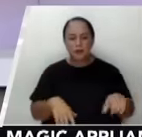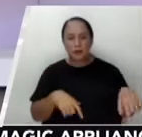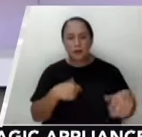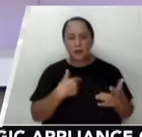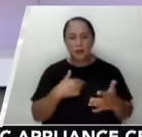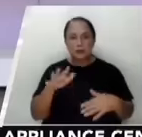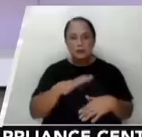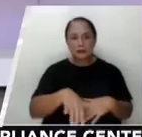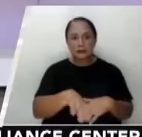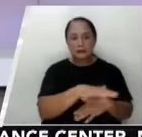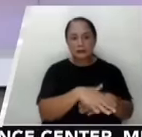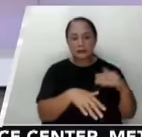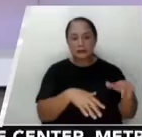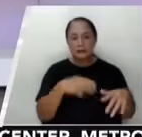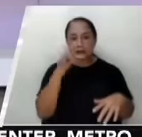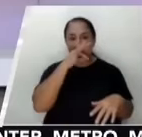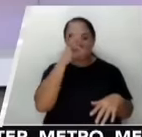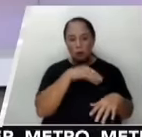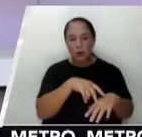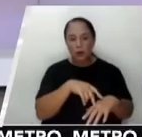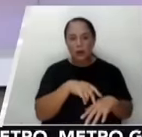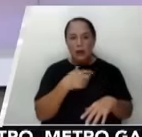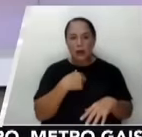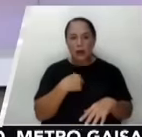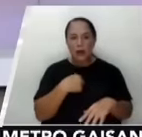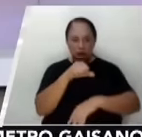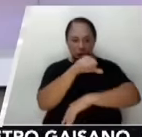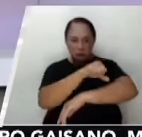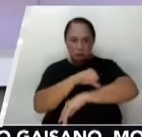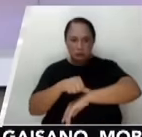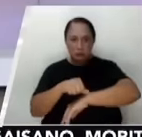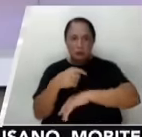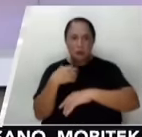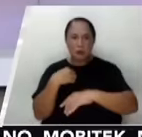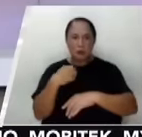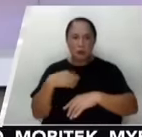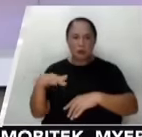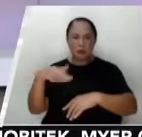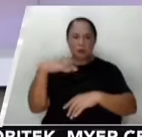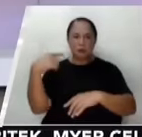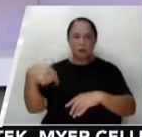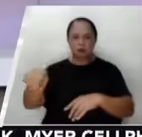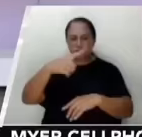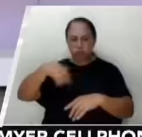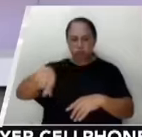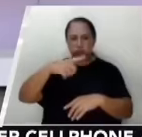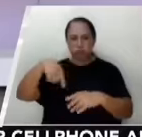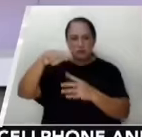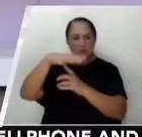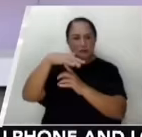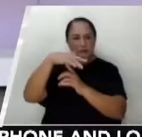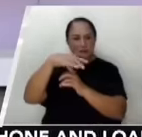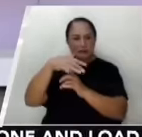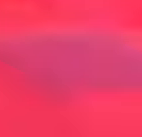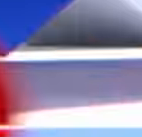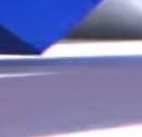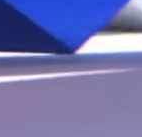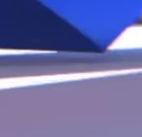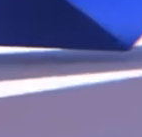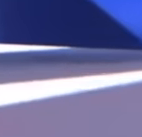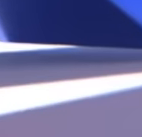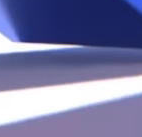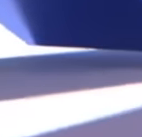K3. Ilan sa kanila ang nagkahiwa at galos dahil sa mga tumalsik na coral. Nakatutok sina JP Soriano at Chino Gaston.